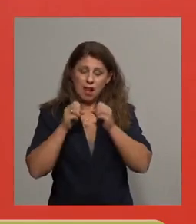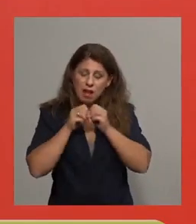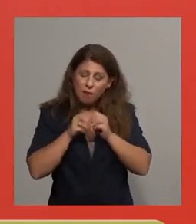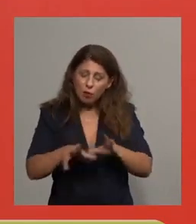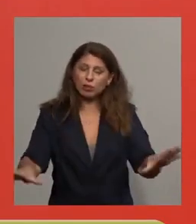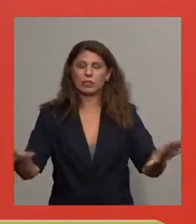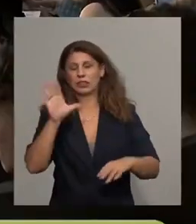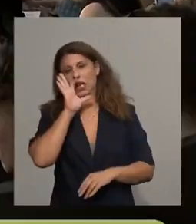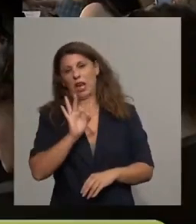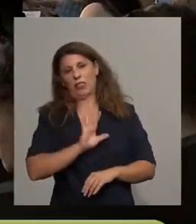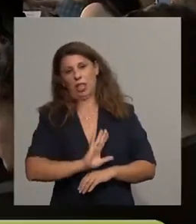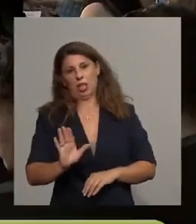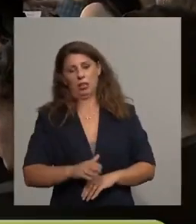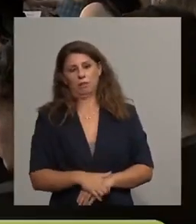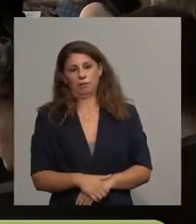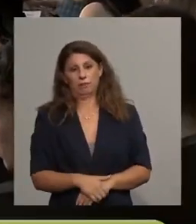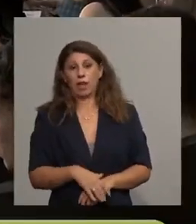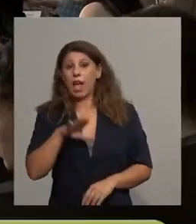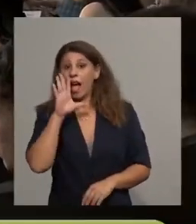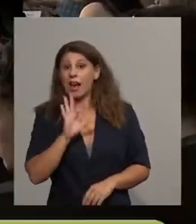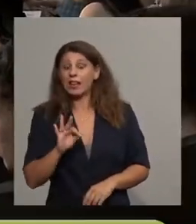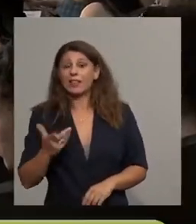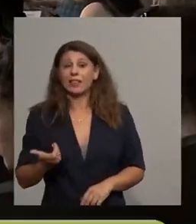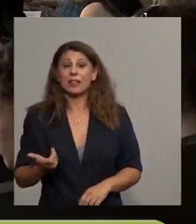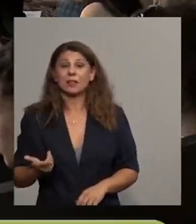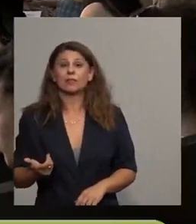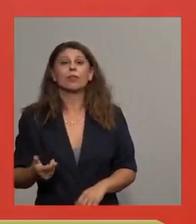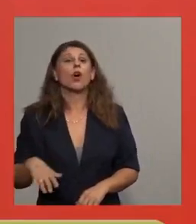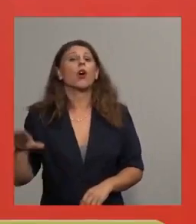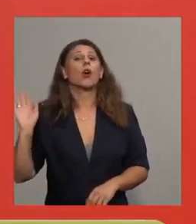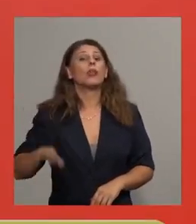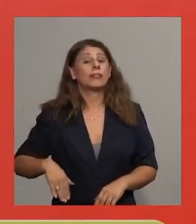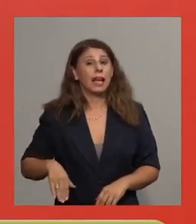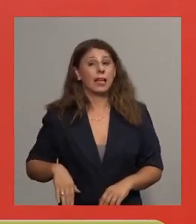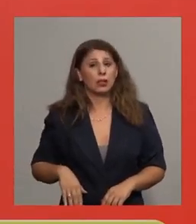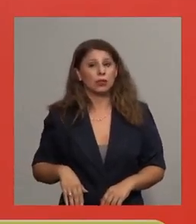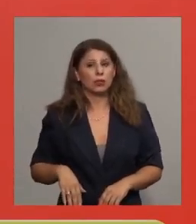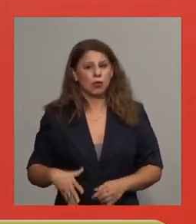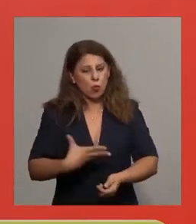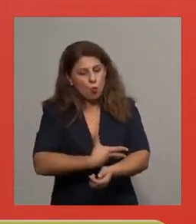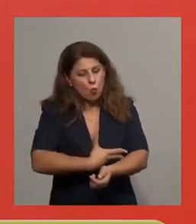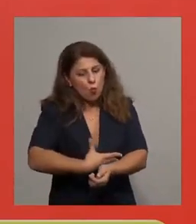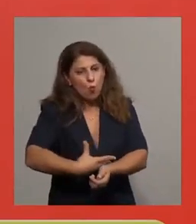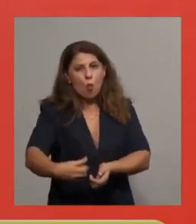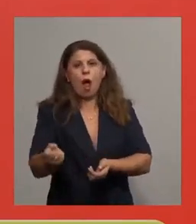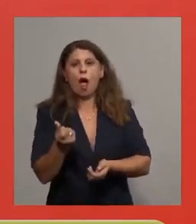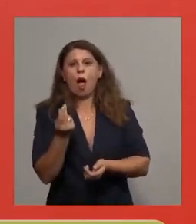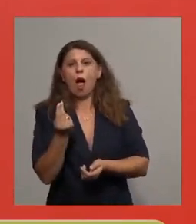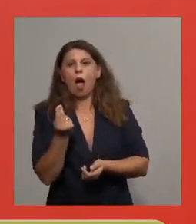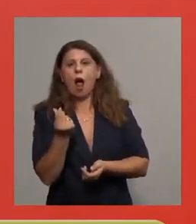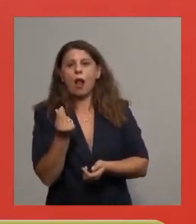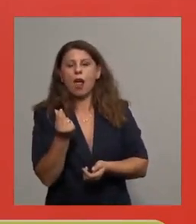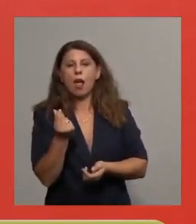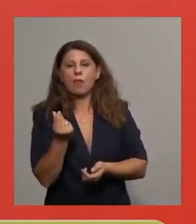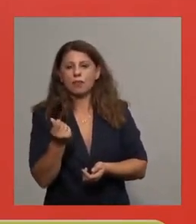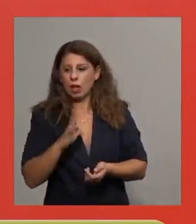την αλήθεια. Και η αλήθεια είναι πως τελικά η αφέμαξη του λαϊκού εισοδήματος είναι